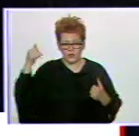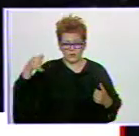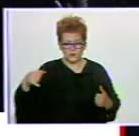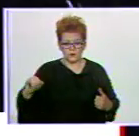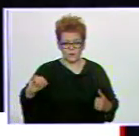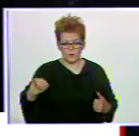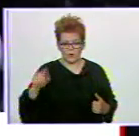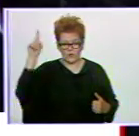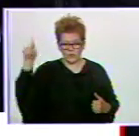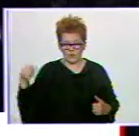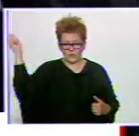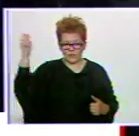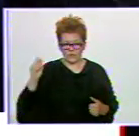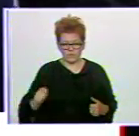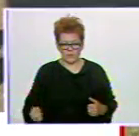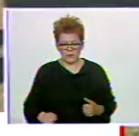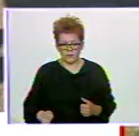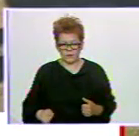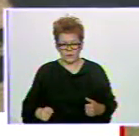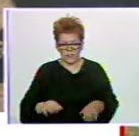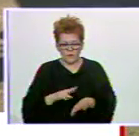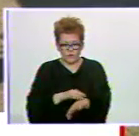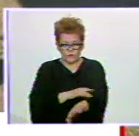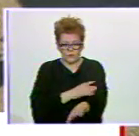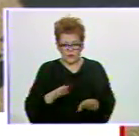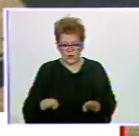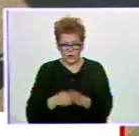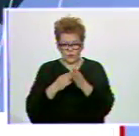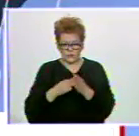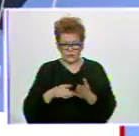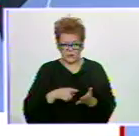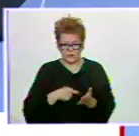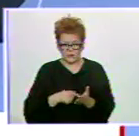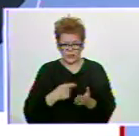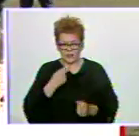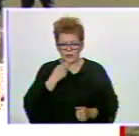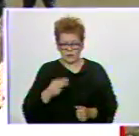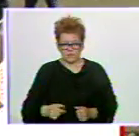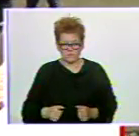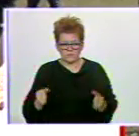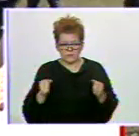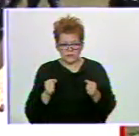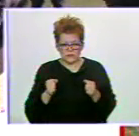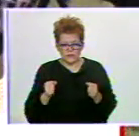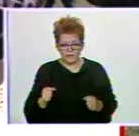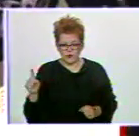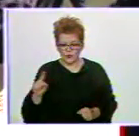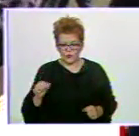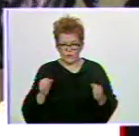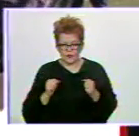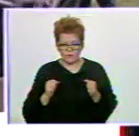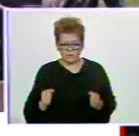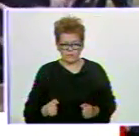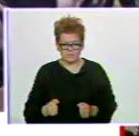luna februarie. O astfel de experiență a fost trăită astăzi de câțiva colegi din presă la Craiova. E frică? Nu, nu e frică, nu. Ai